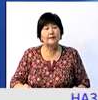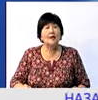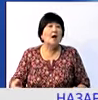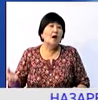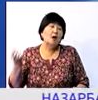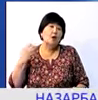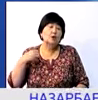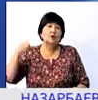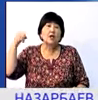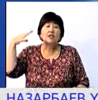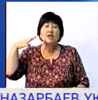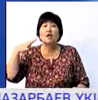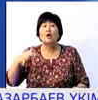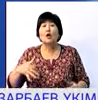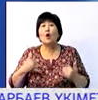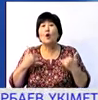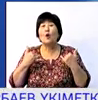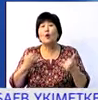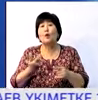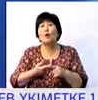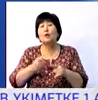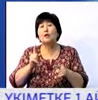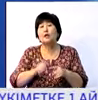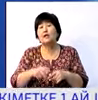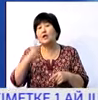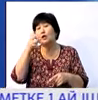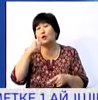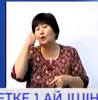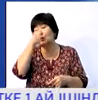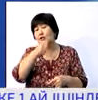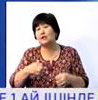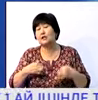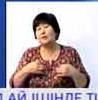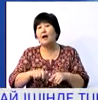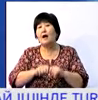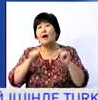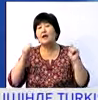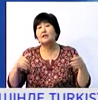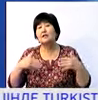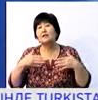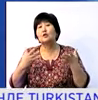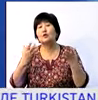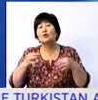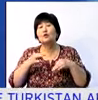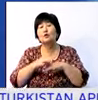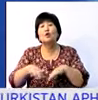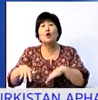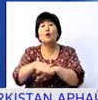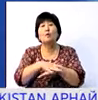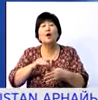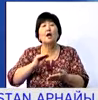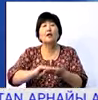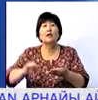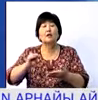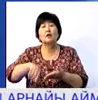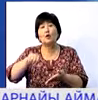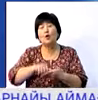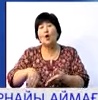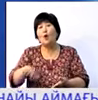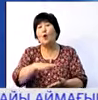Қызылорда жарығы холдингтік бірлестігі шаһардың 200 жылдық мерекесіне орай ашық есік күнін өткізді. Бұқаралық ақпарат құралдары өкілдері,